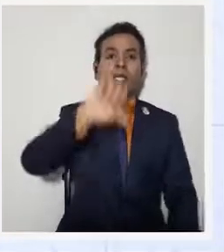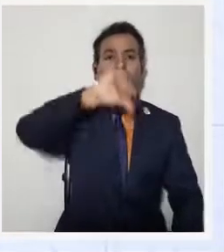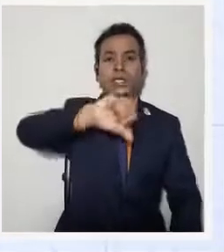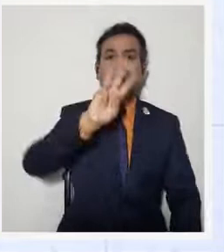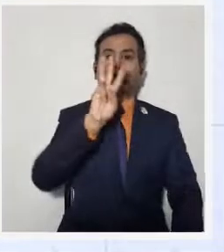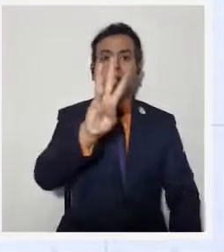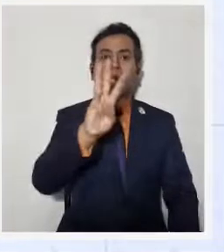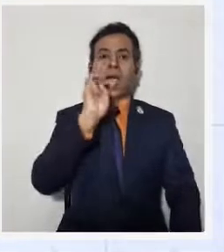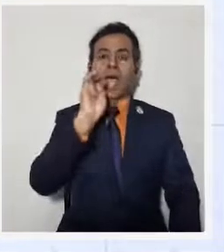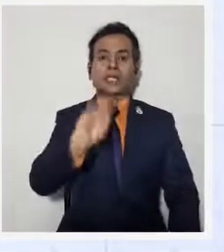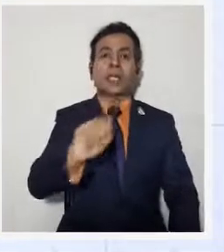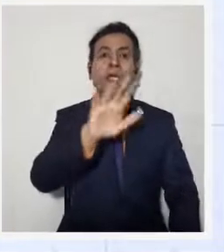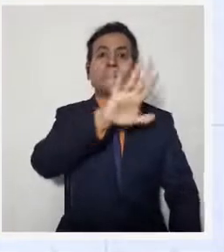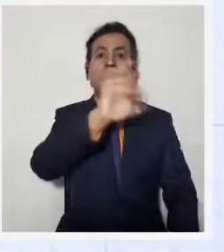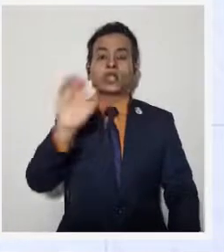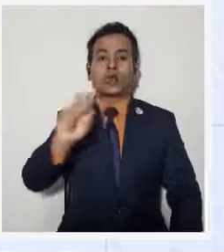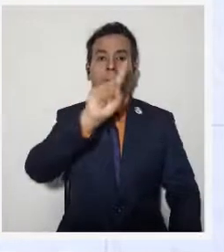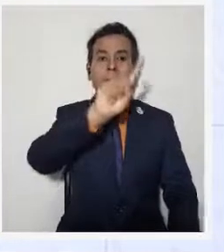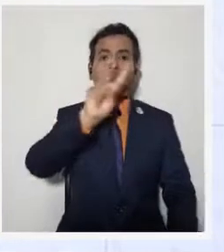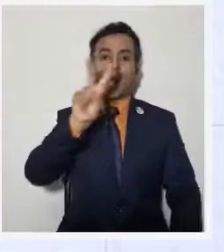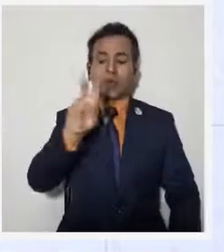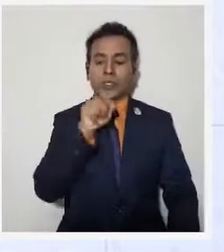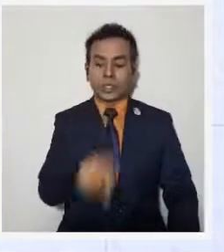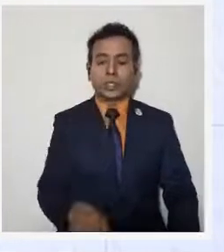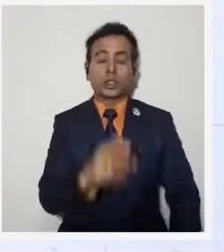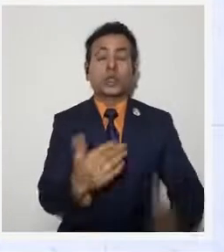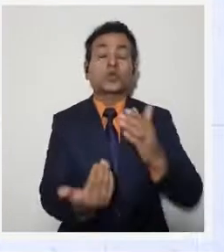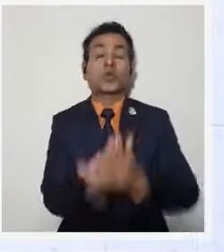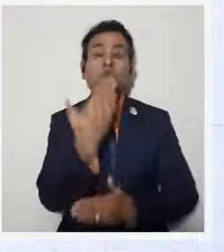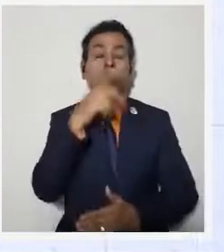1,35,495টি এবং এ পর্যন্ত ফোন কল এসেছে